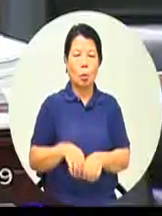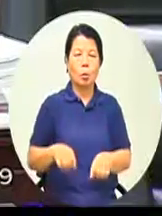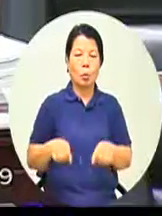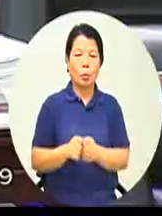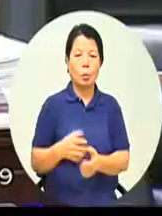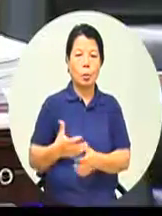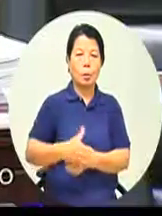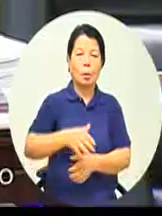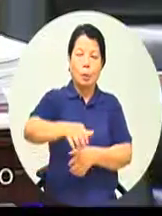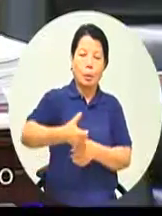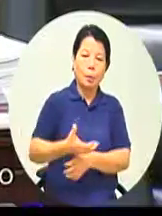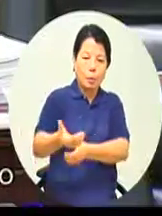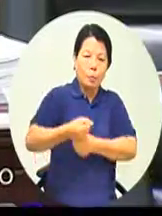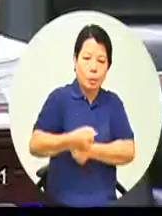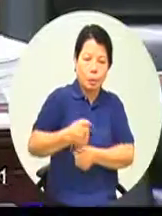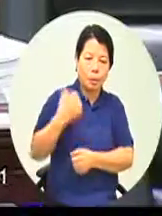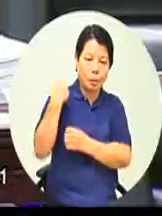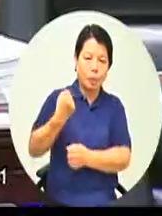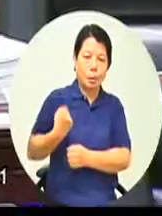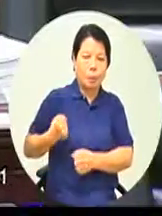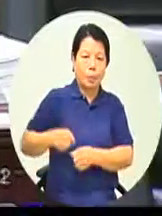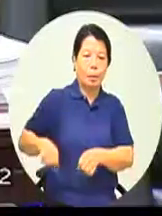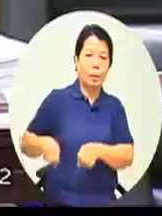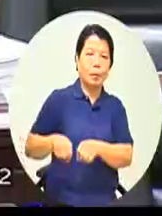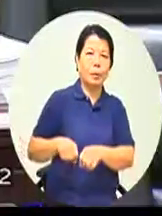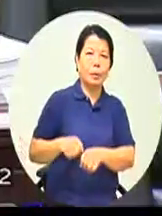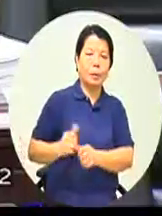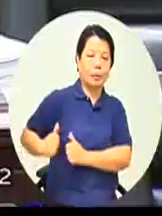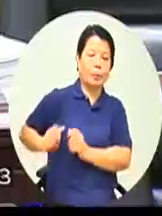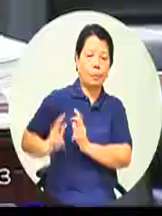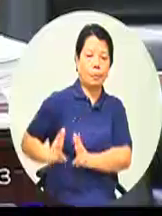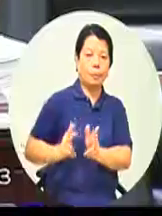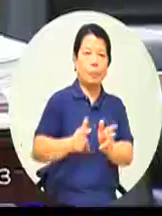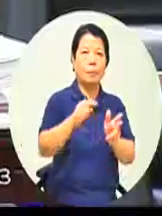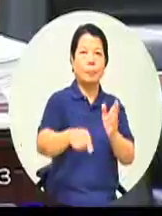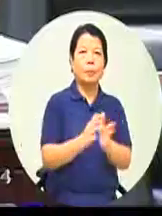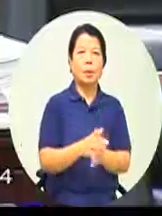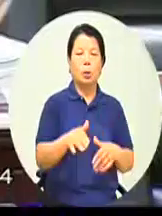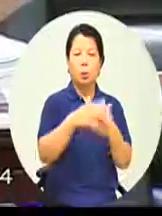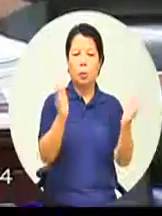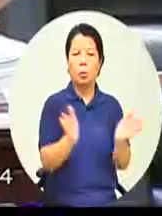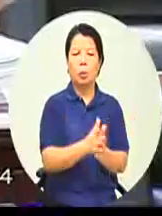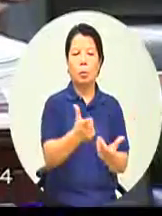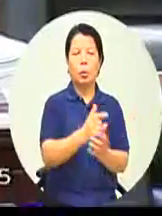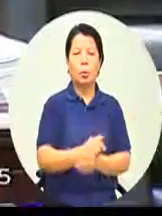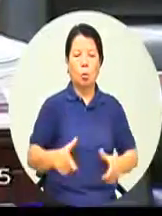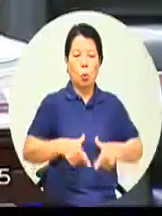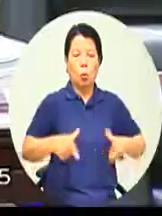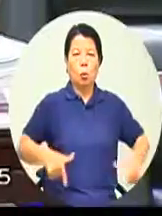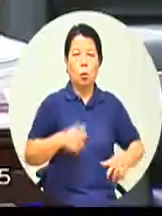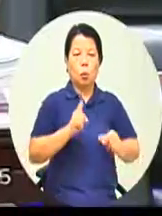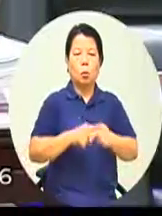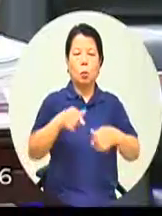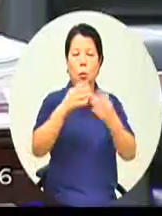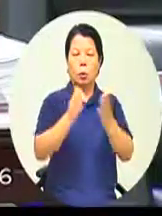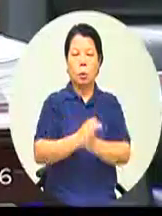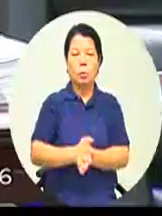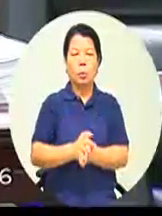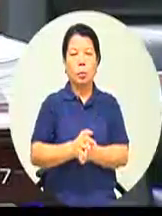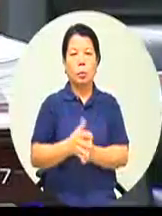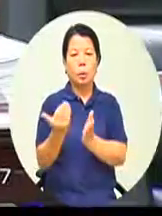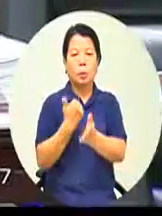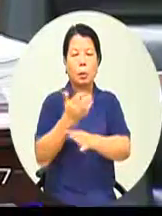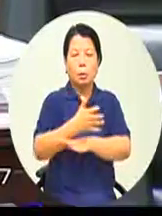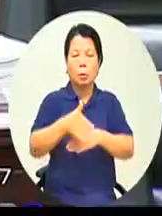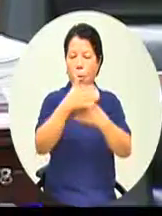内底有三个拢高雄的。不过你拢知影，陈雅丽啦，吼，啊郑惠龙，即我拢伫乡中到中正，拢规拢海青皮啊，咱看